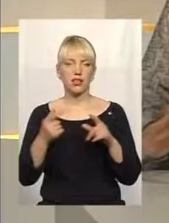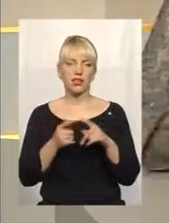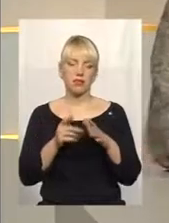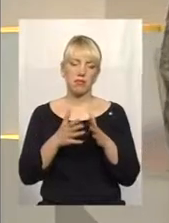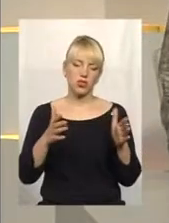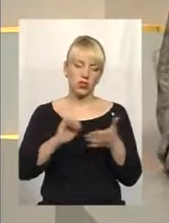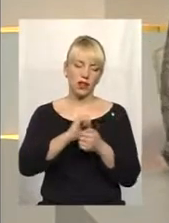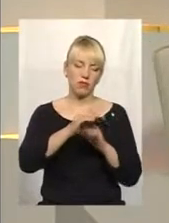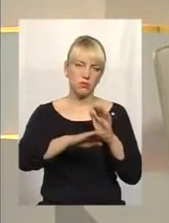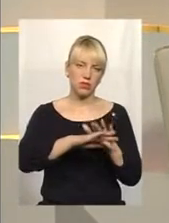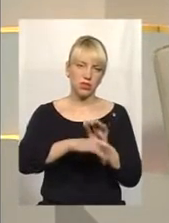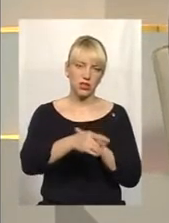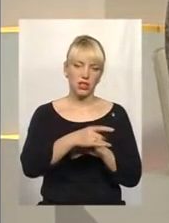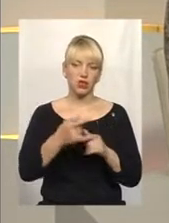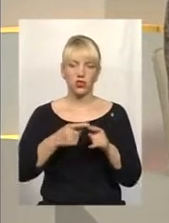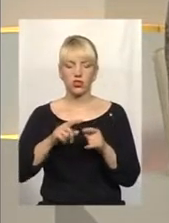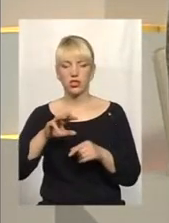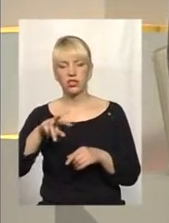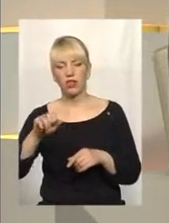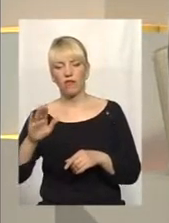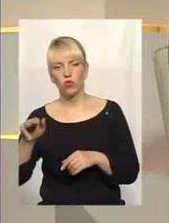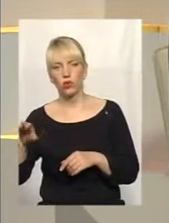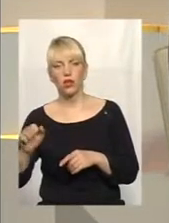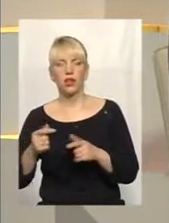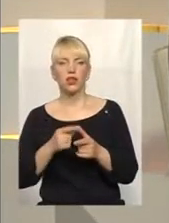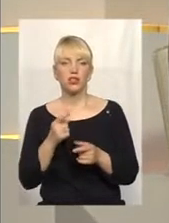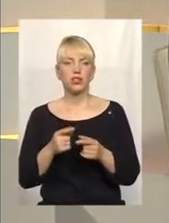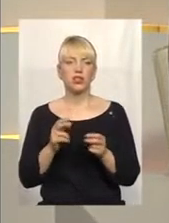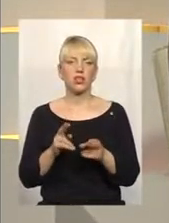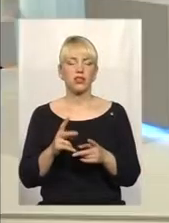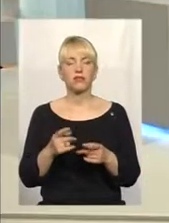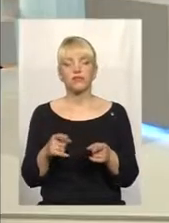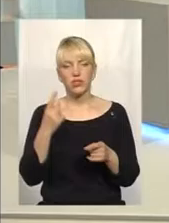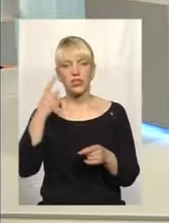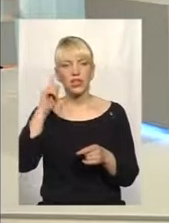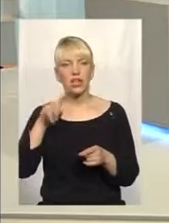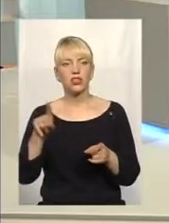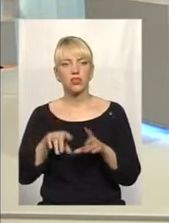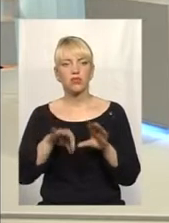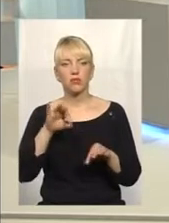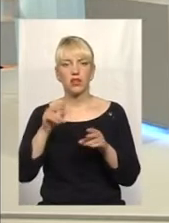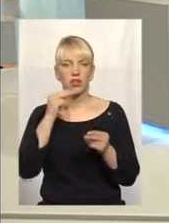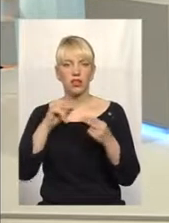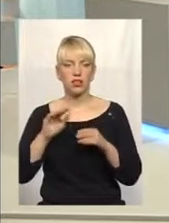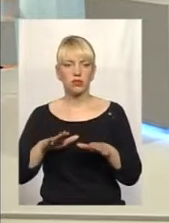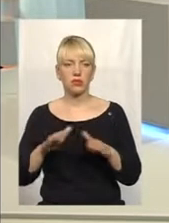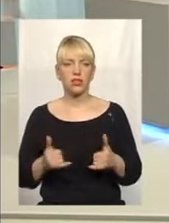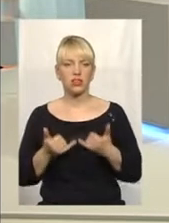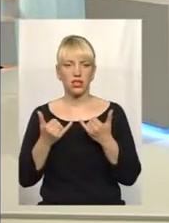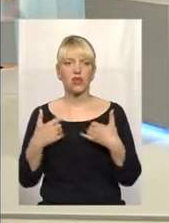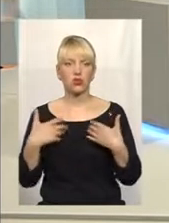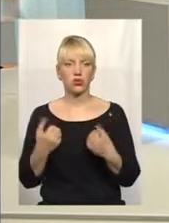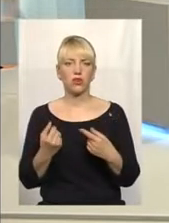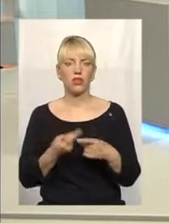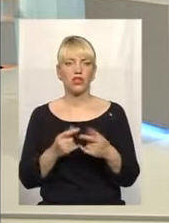це Славутчина, чи це вся територія Хмельниччини? Ви знаєте, якось так склалося, що вибирались найкращі місця для оздоровлення. І от